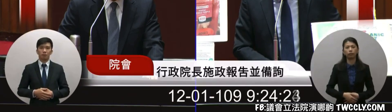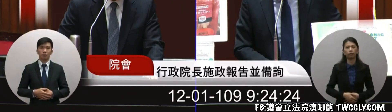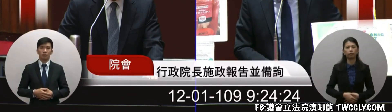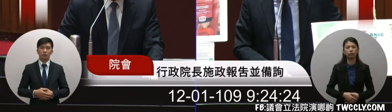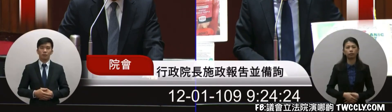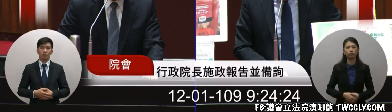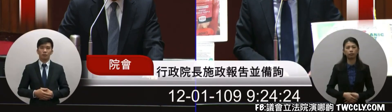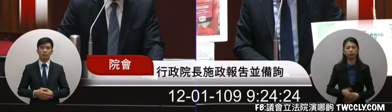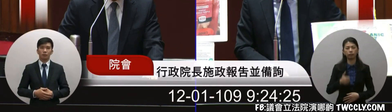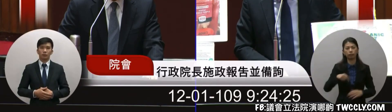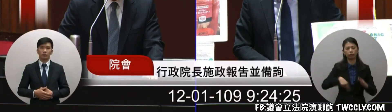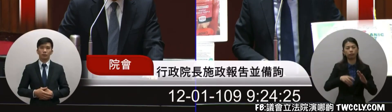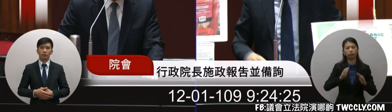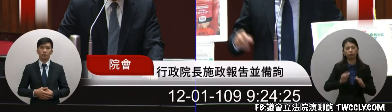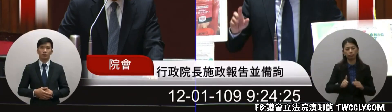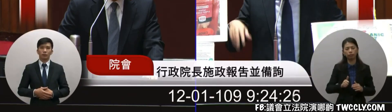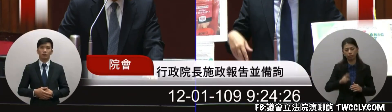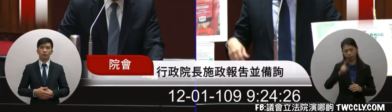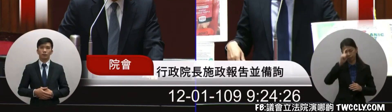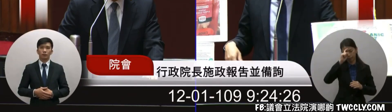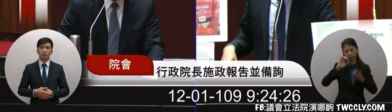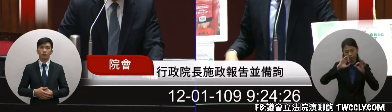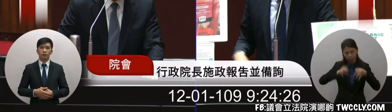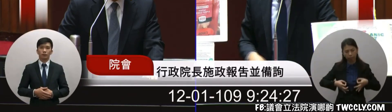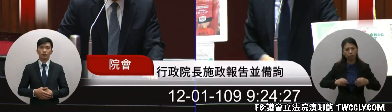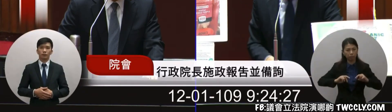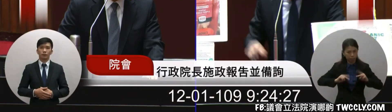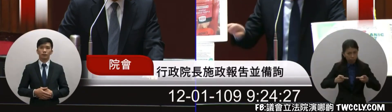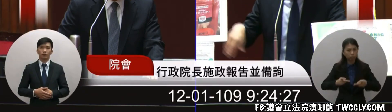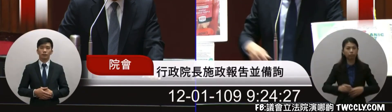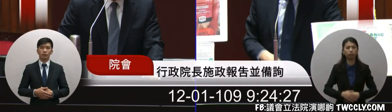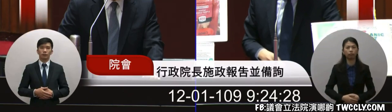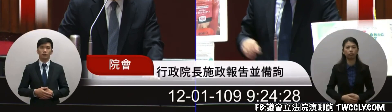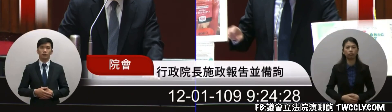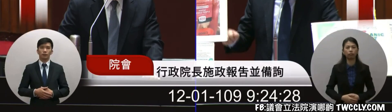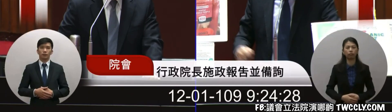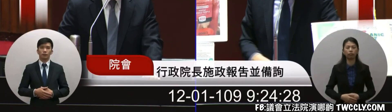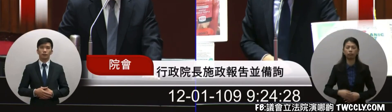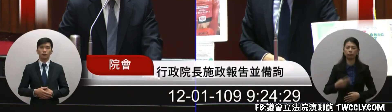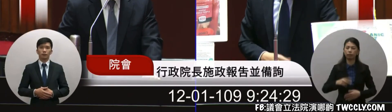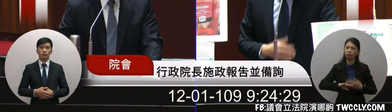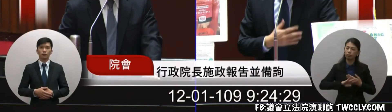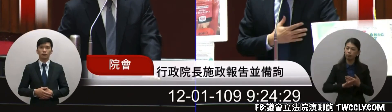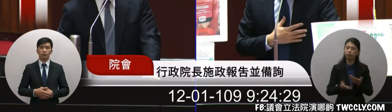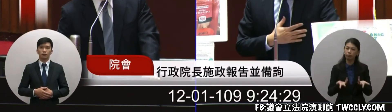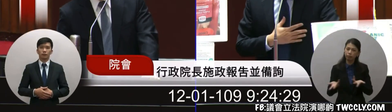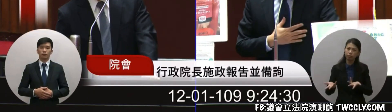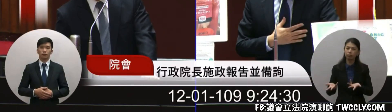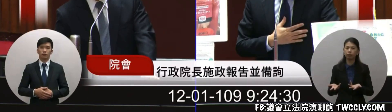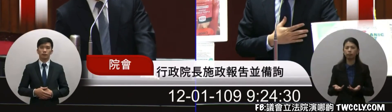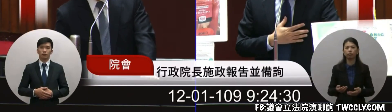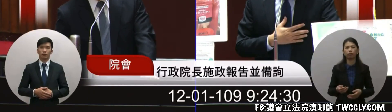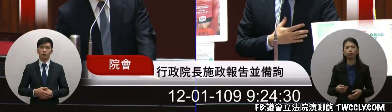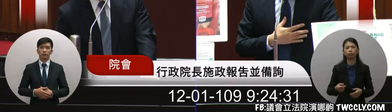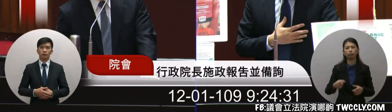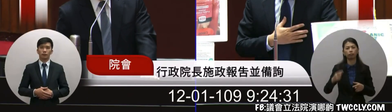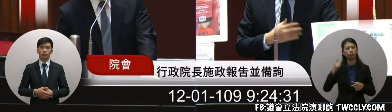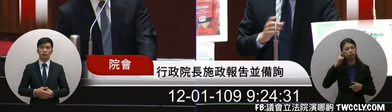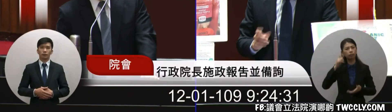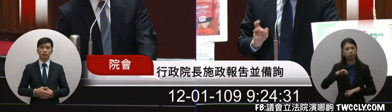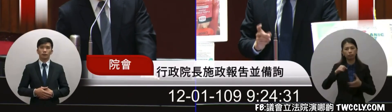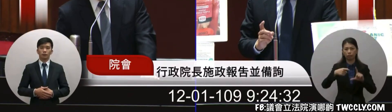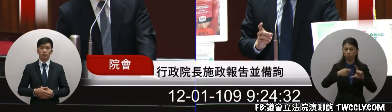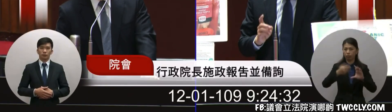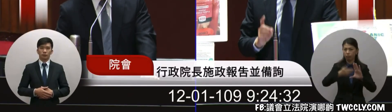哈，能够把这件事改善。好，那我们再接着哦，就是说，当然还有一些小的问题哦，就包括这个公共电视这件事哈，